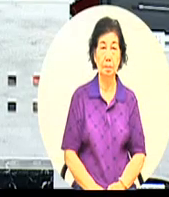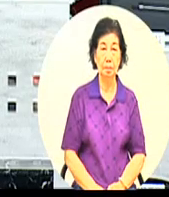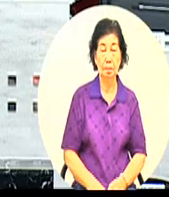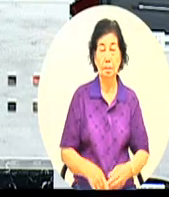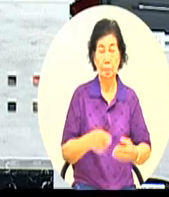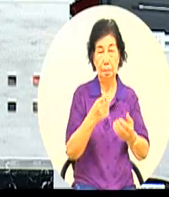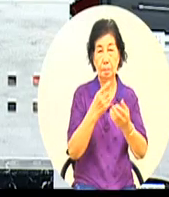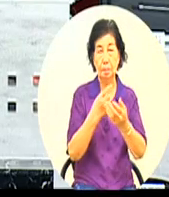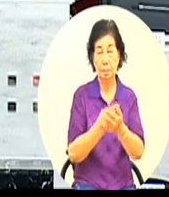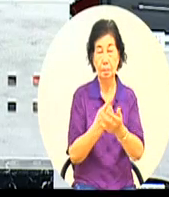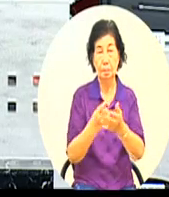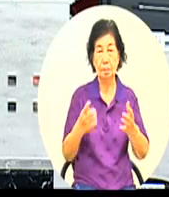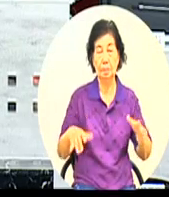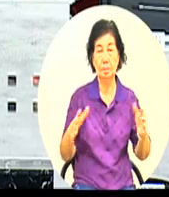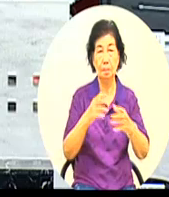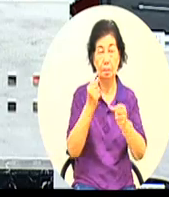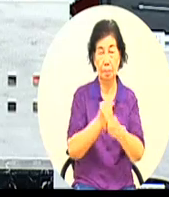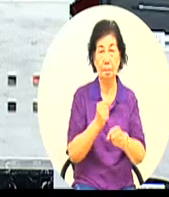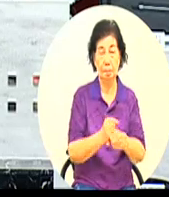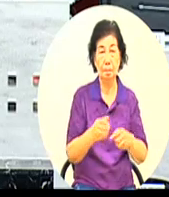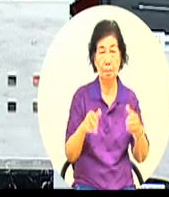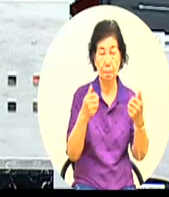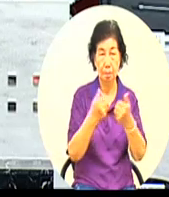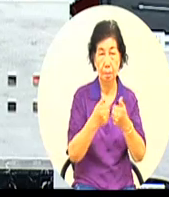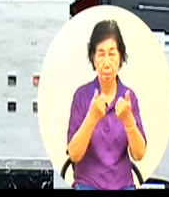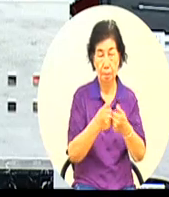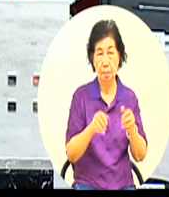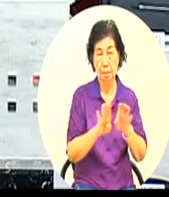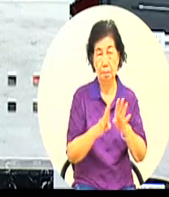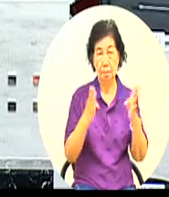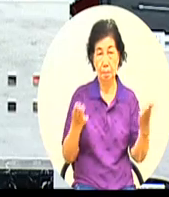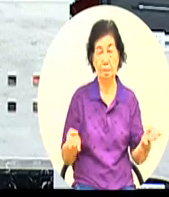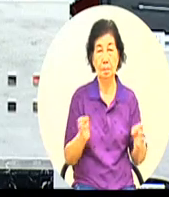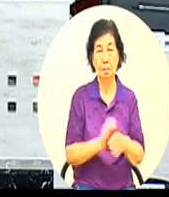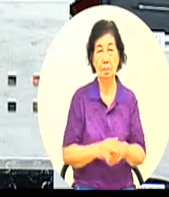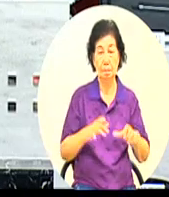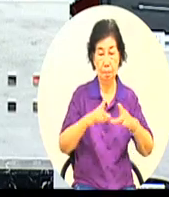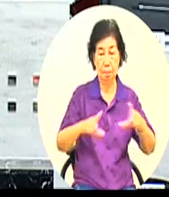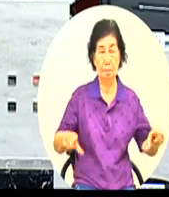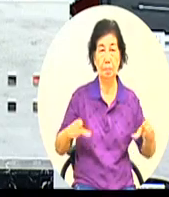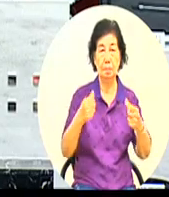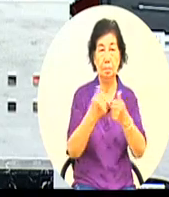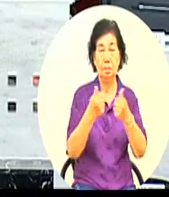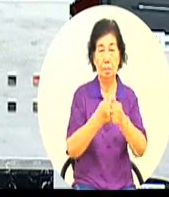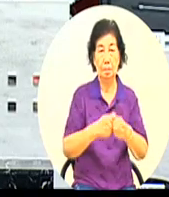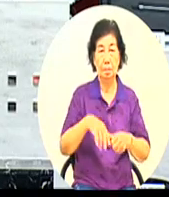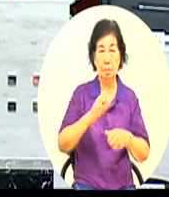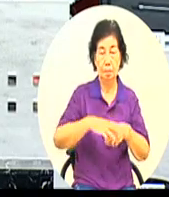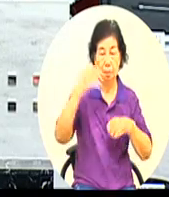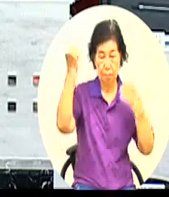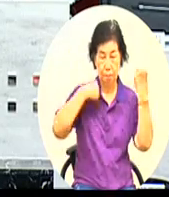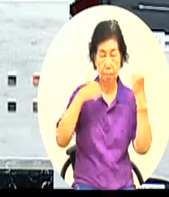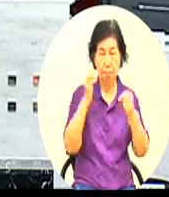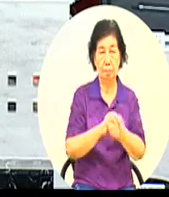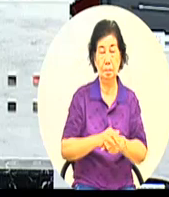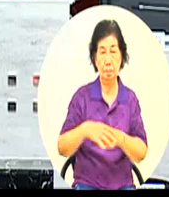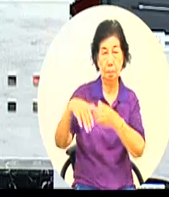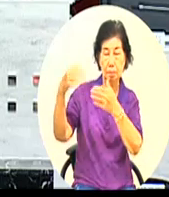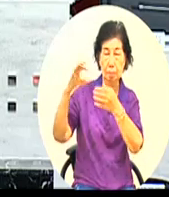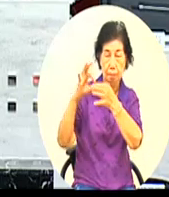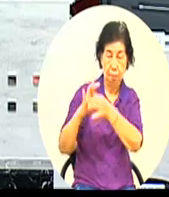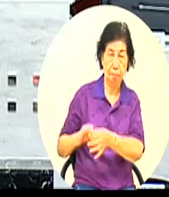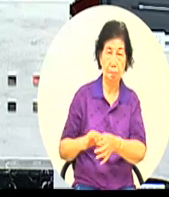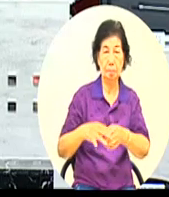各位同仁请就座，开会。向大会报告，今天上午继续市政总质